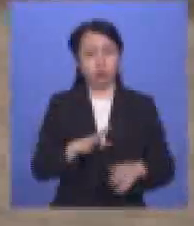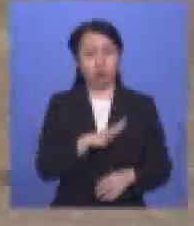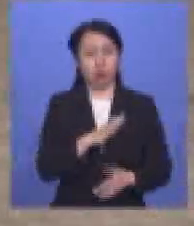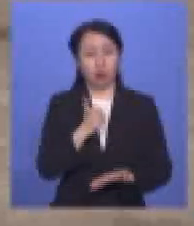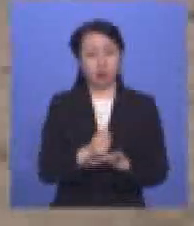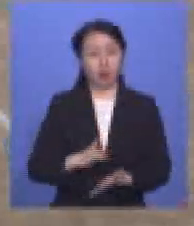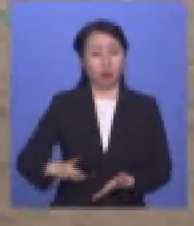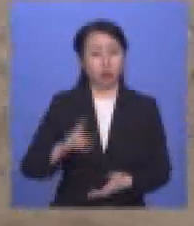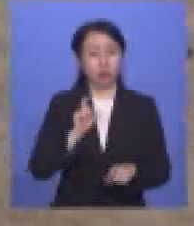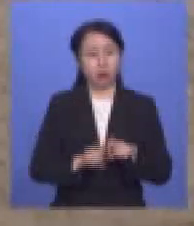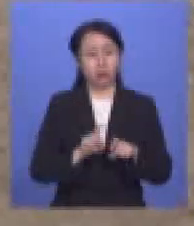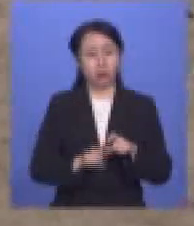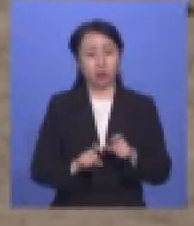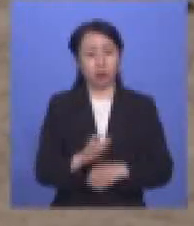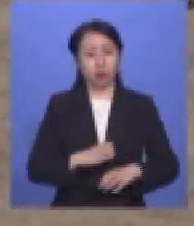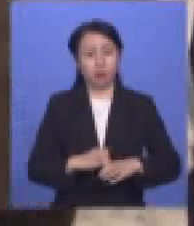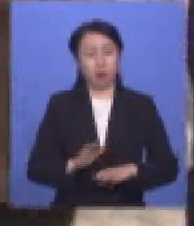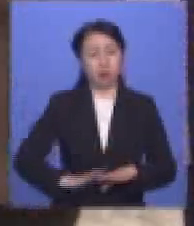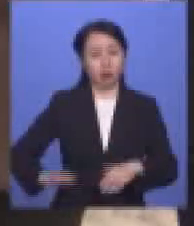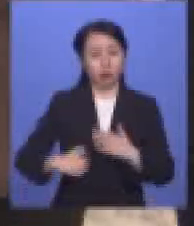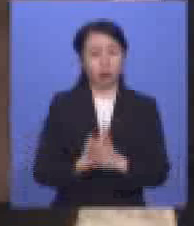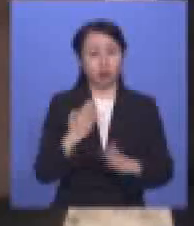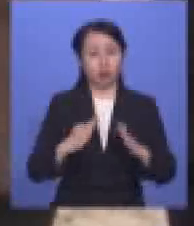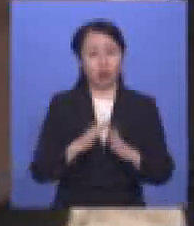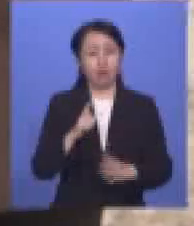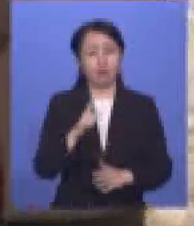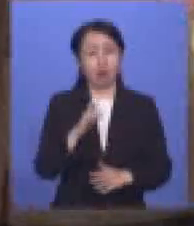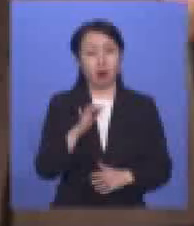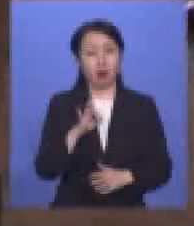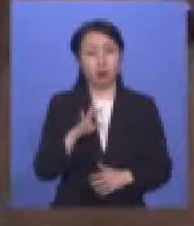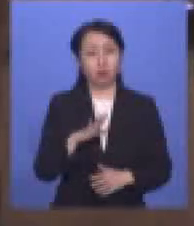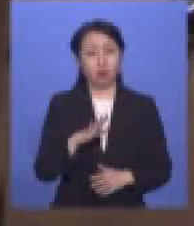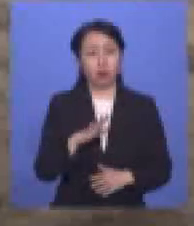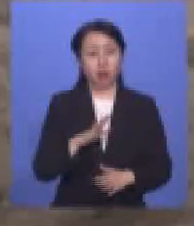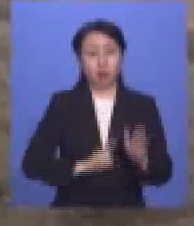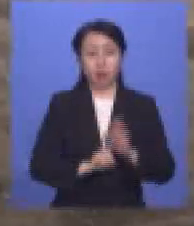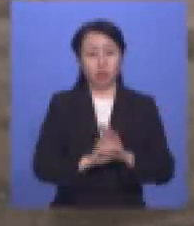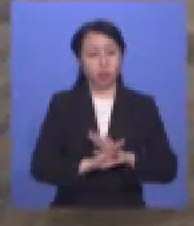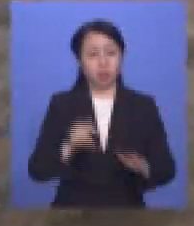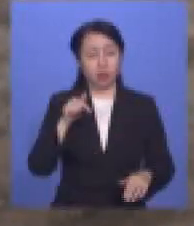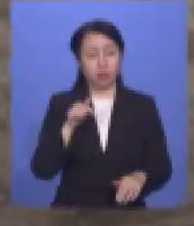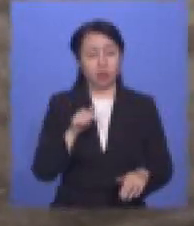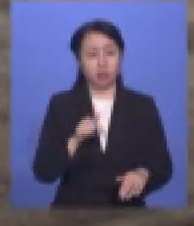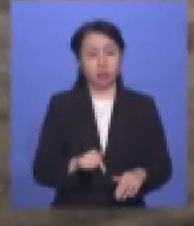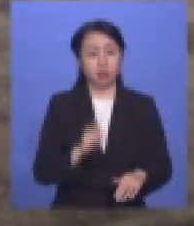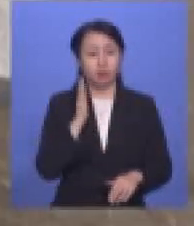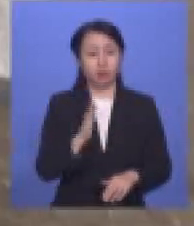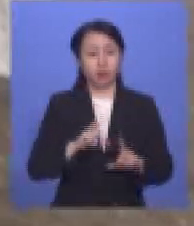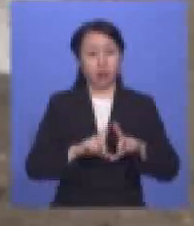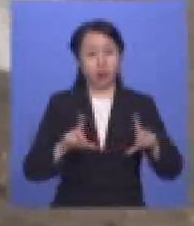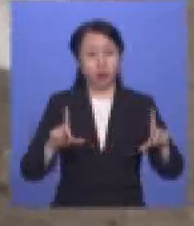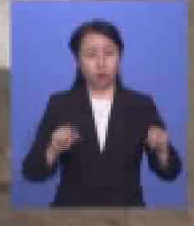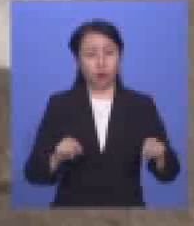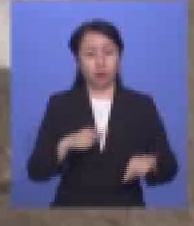глава региона проинспектировал ход благоустройства дворов новых домов по улице Олиханова. К нему еще даже не приступили. Здесь, как и на предыдущем объекте,